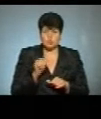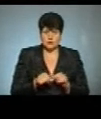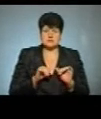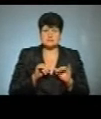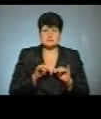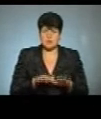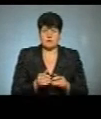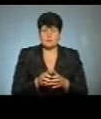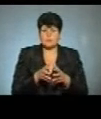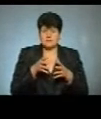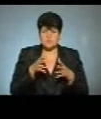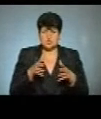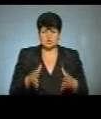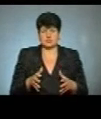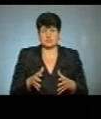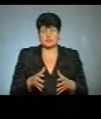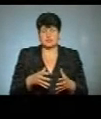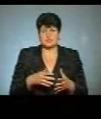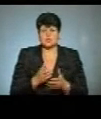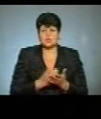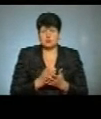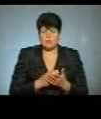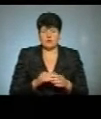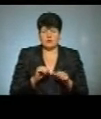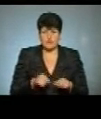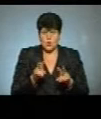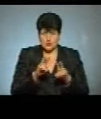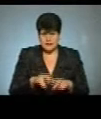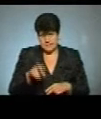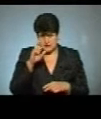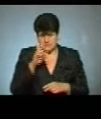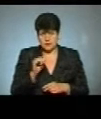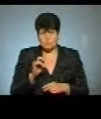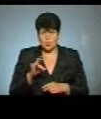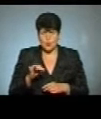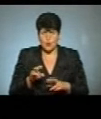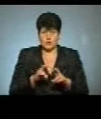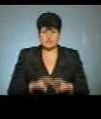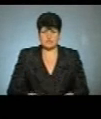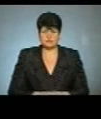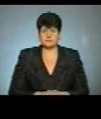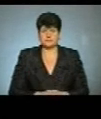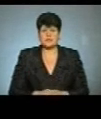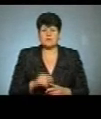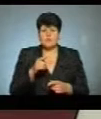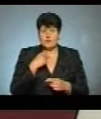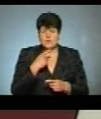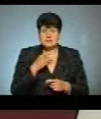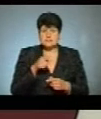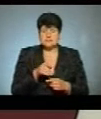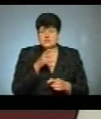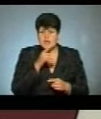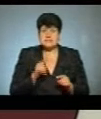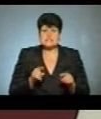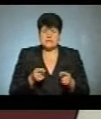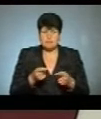справу про перевищення патрульними Тернополя службових повноважень розглядає Державне бюро розслідувань, каже Володимир Букатка. За його словами, під час